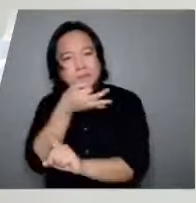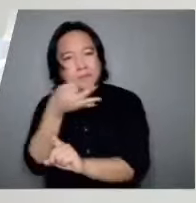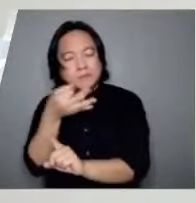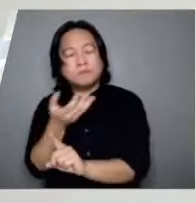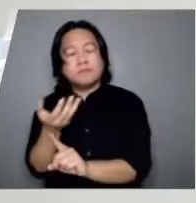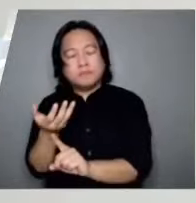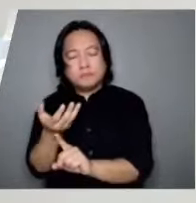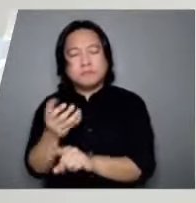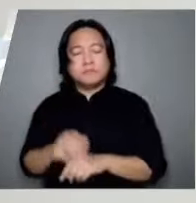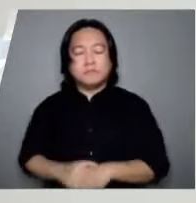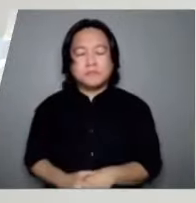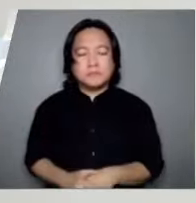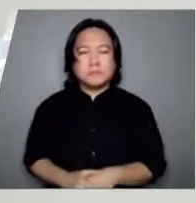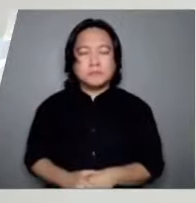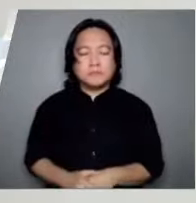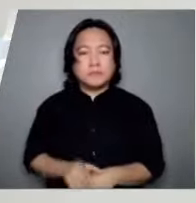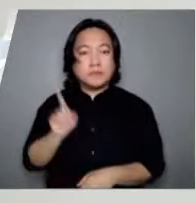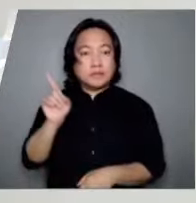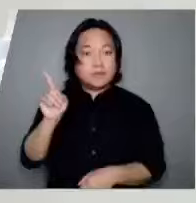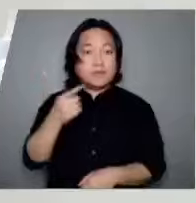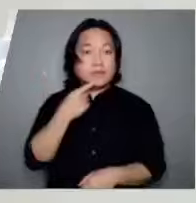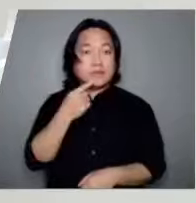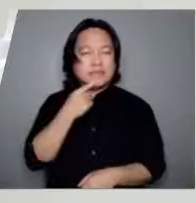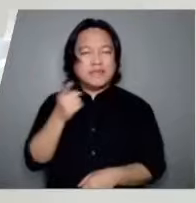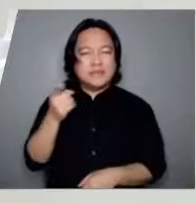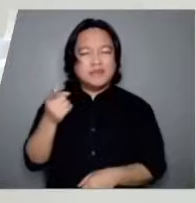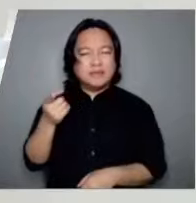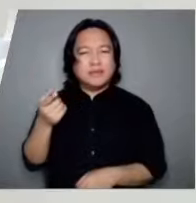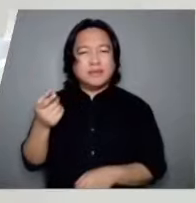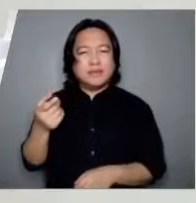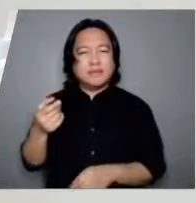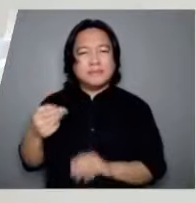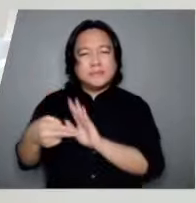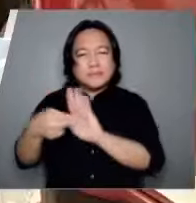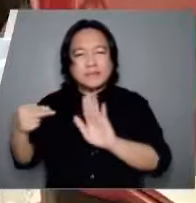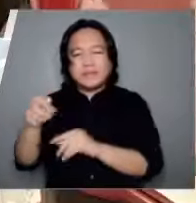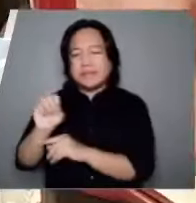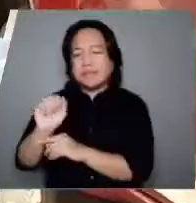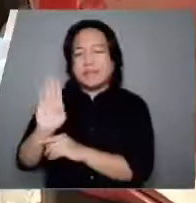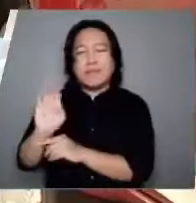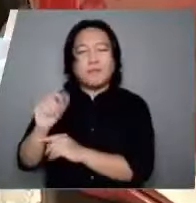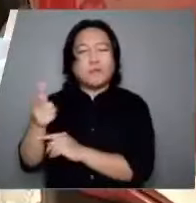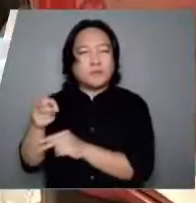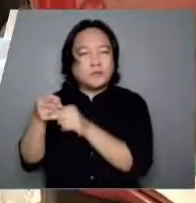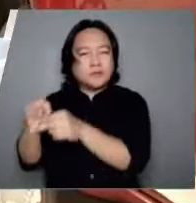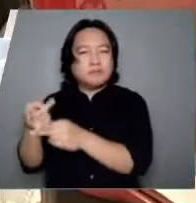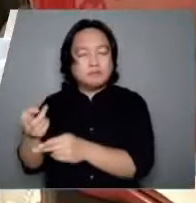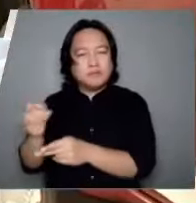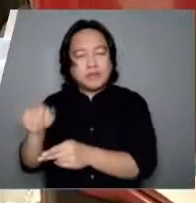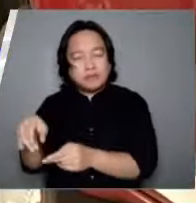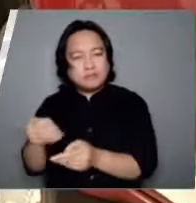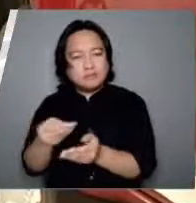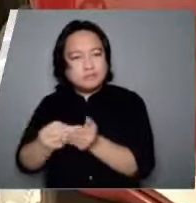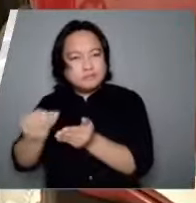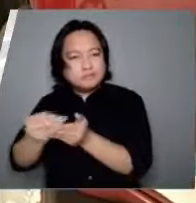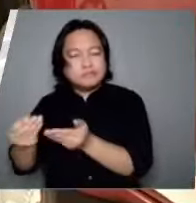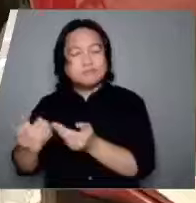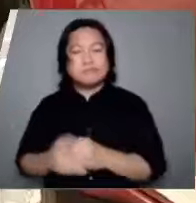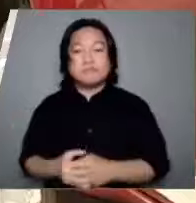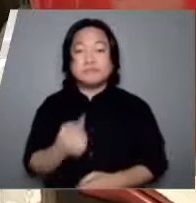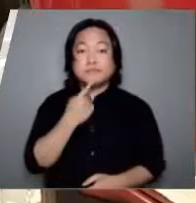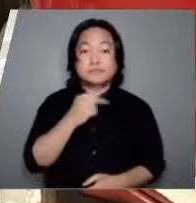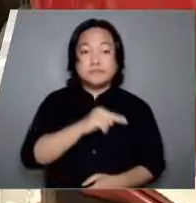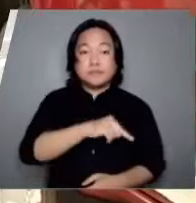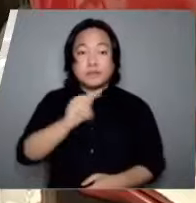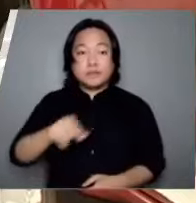si alias Sabog din na kumukuha ng item. Ayon sa Navotas Police, dati na nakulong ang